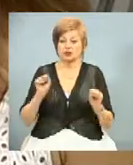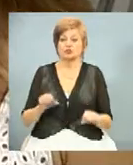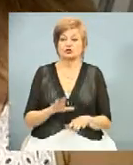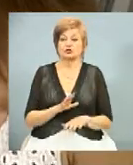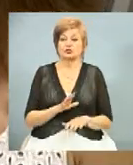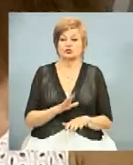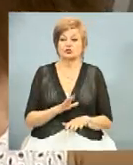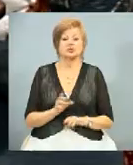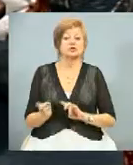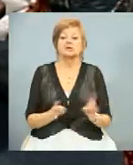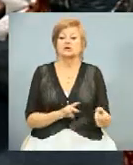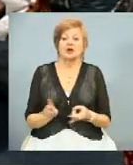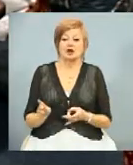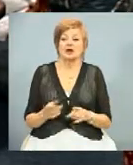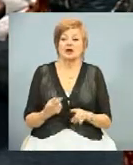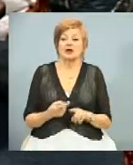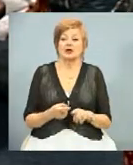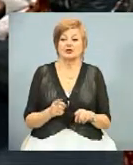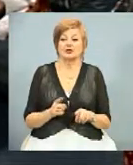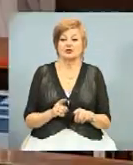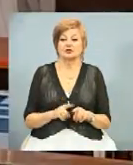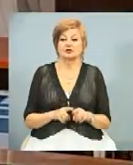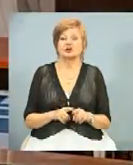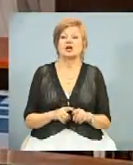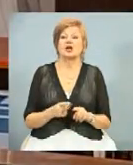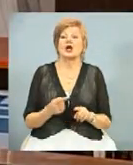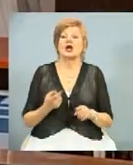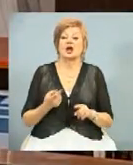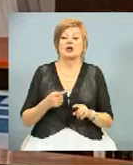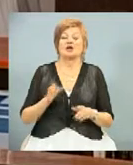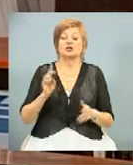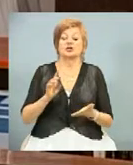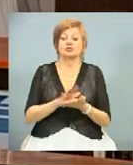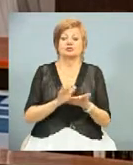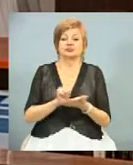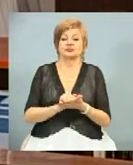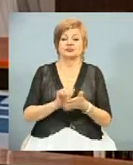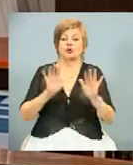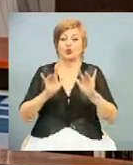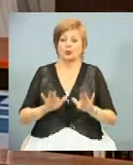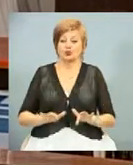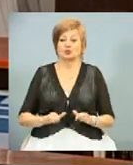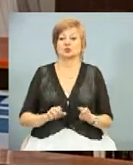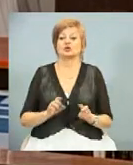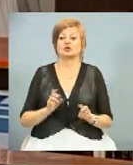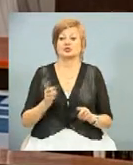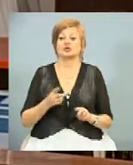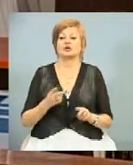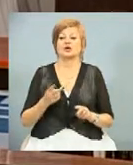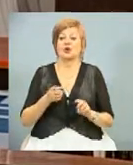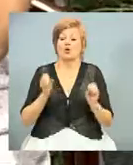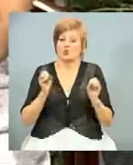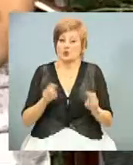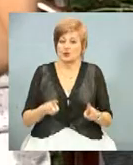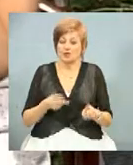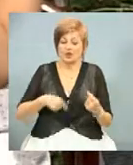таке хакери? Мені лячно. Хакери – це взломщики комп'ютерів, які обходять безпеку.